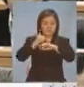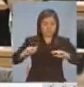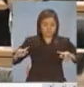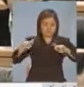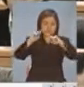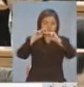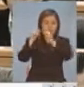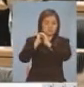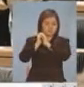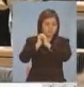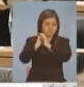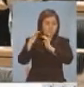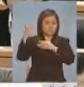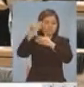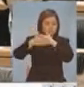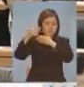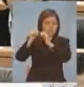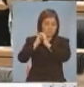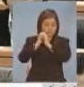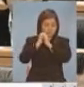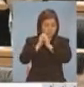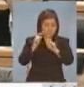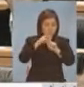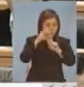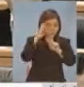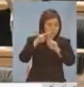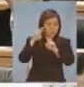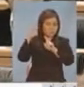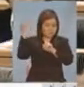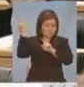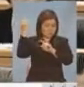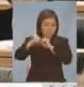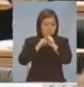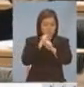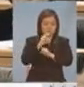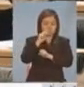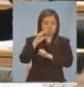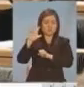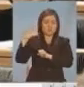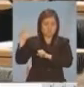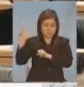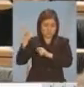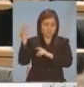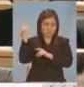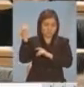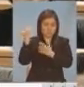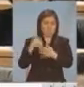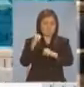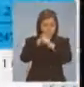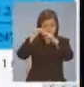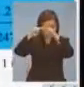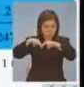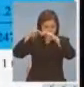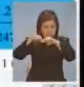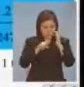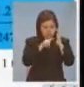รถไฟจีนค่ะเมื่อประมาณเดือนมิถุนายนกรกฎาคมในปี2553ที่ผ่านมาและได้มีการศึกษาวิจัยเส้นทาง